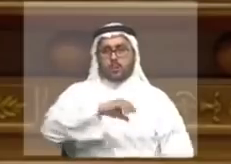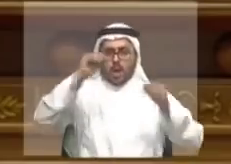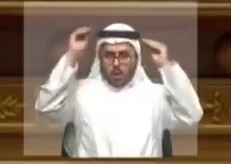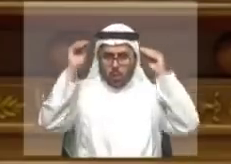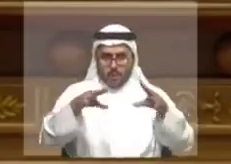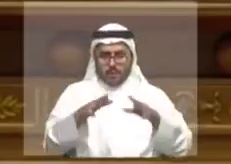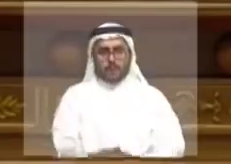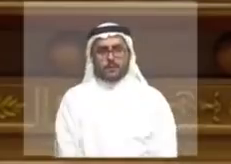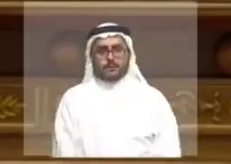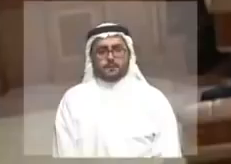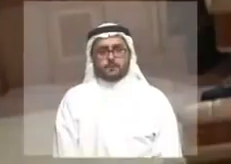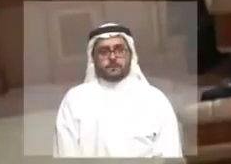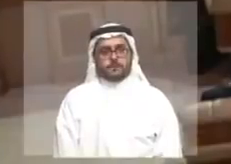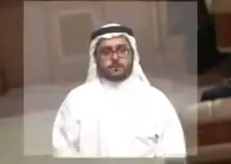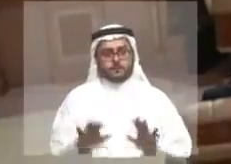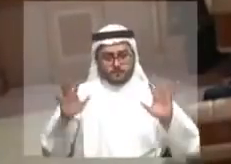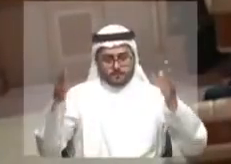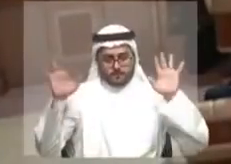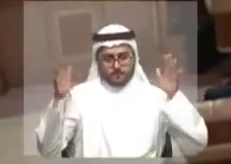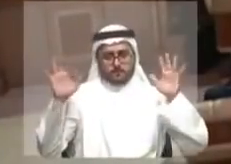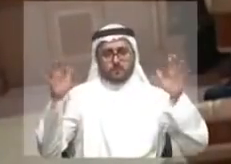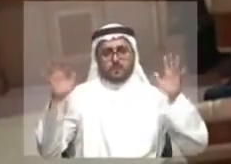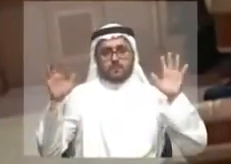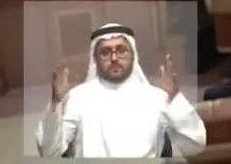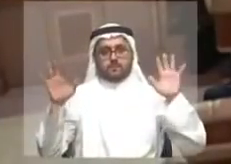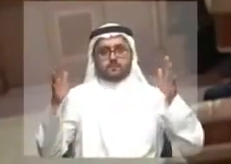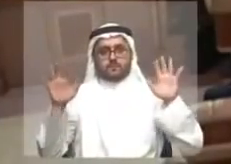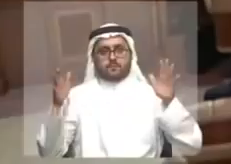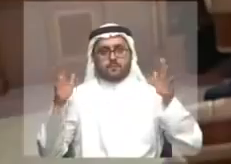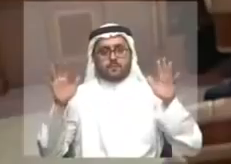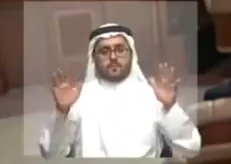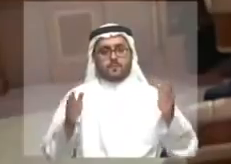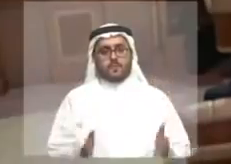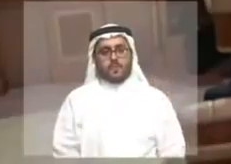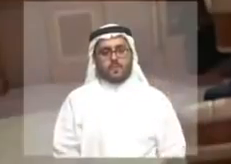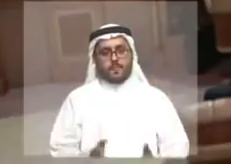عليكم ورحمة الله وبركاته.